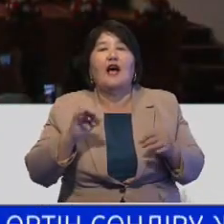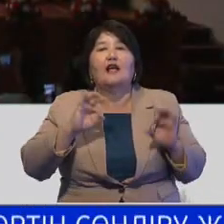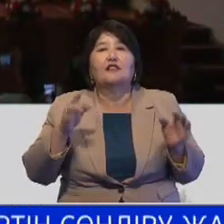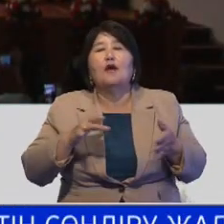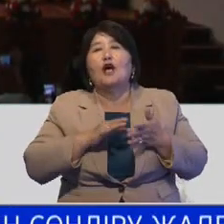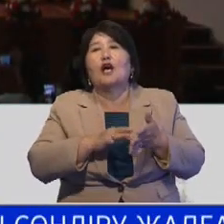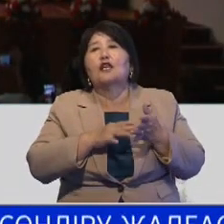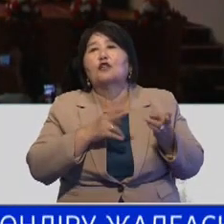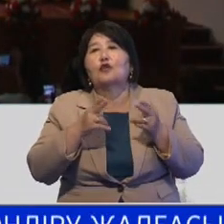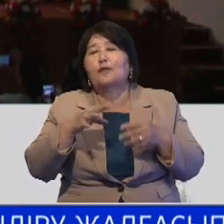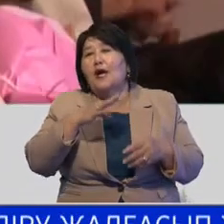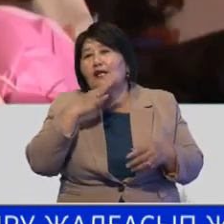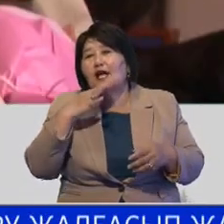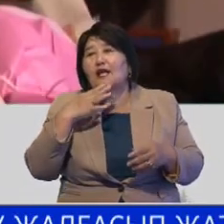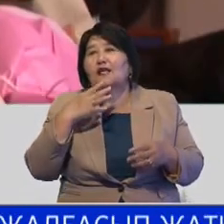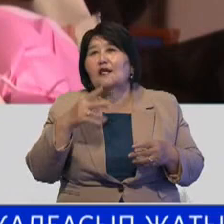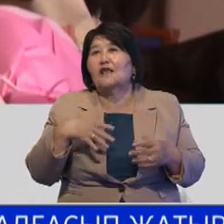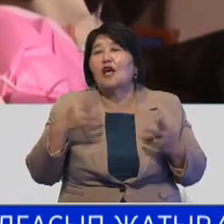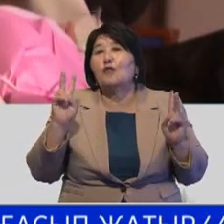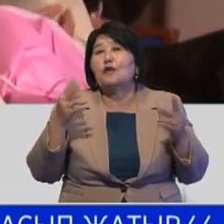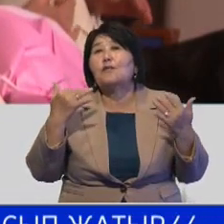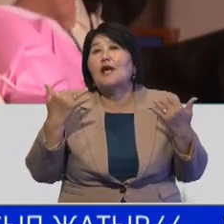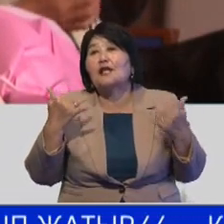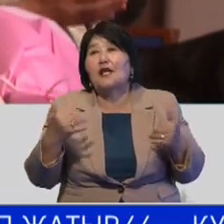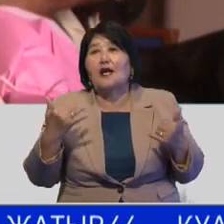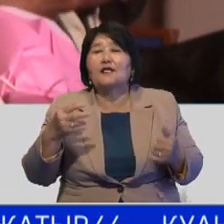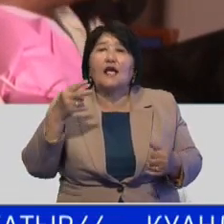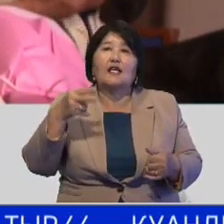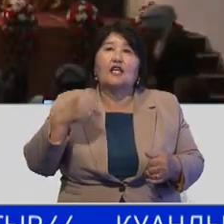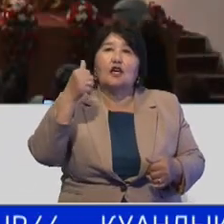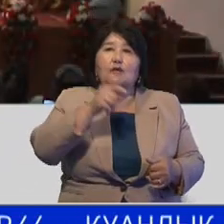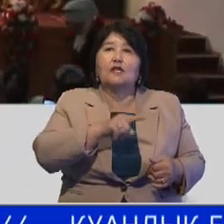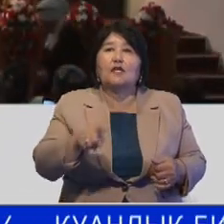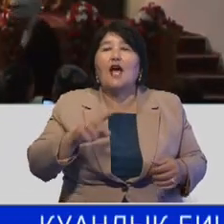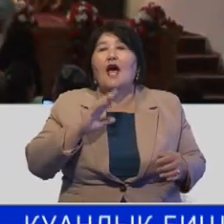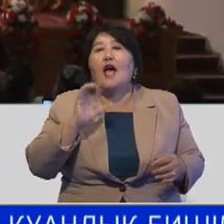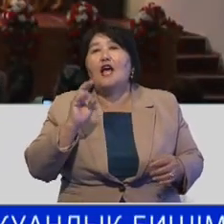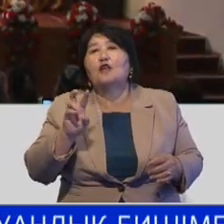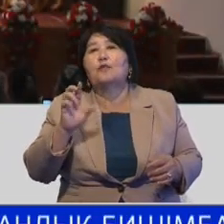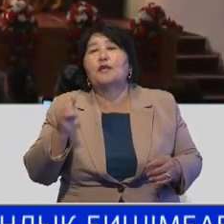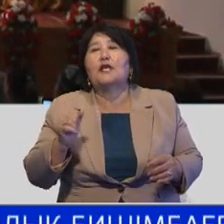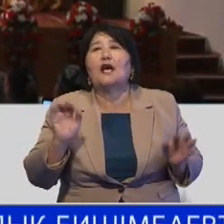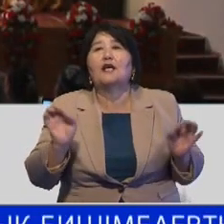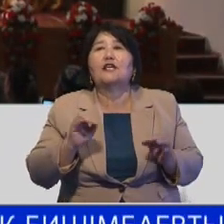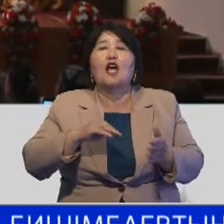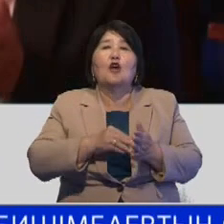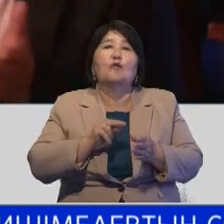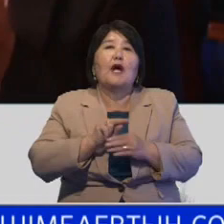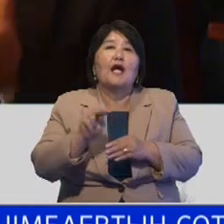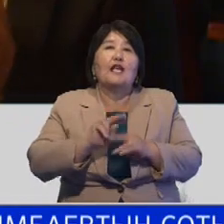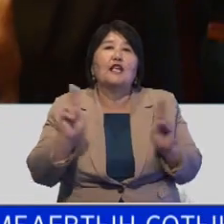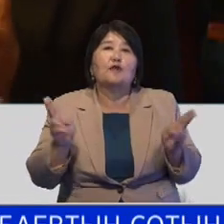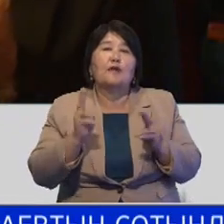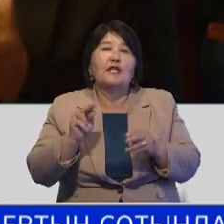гастрольдік сапарға шығып, талайды бимен тамсандырды. Ал 2000 жылдан бастап ән би ансамблінің балетмейстері болып